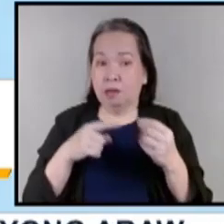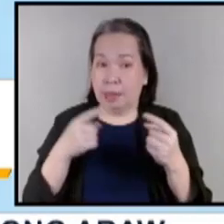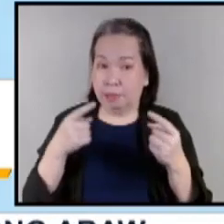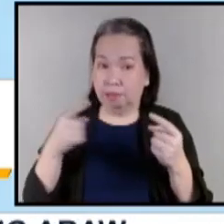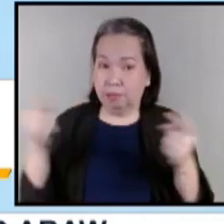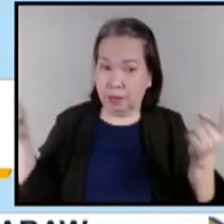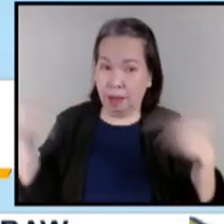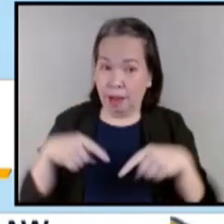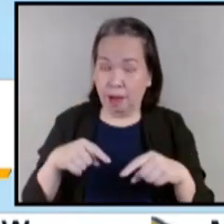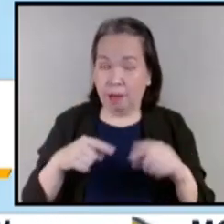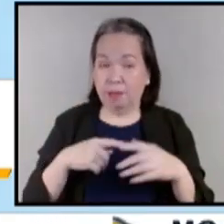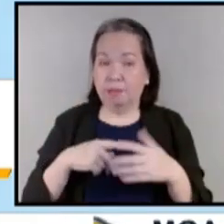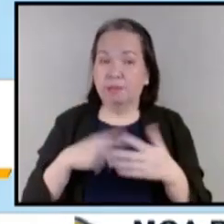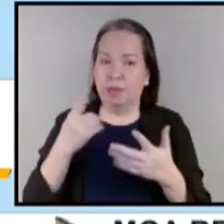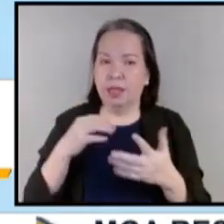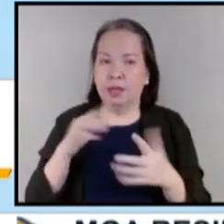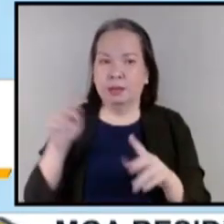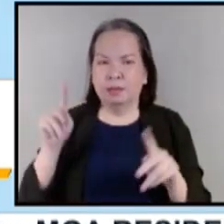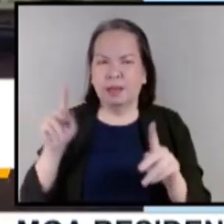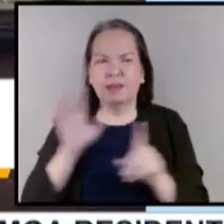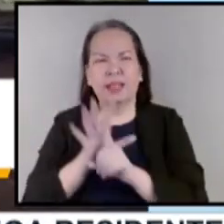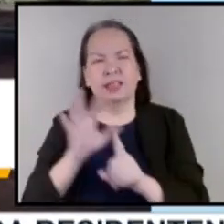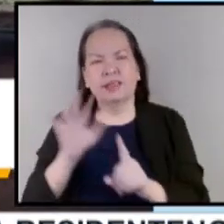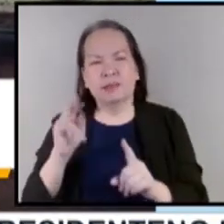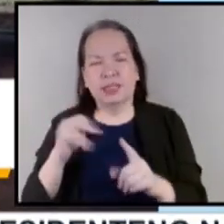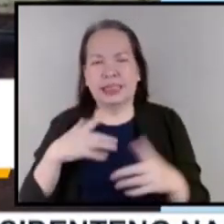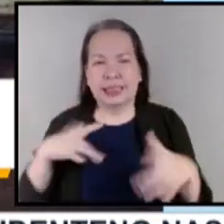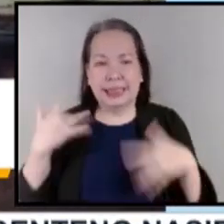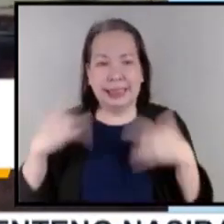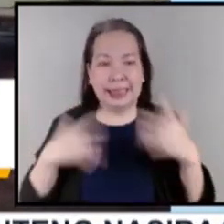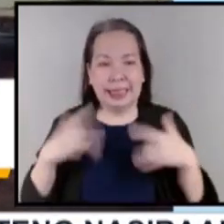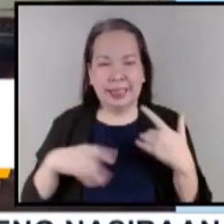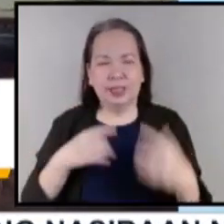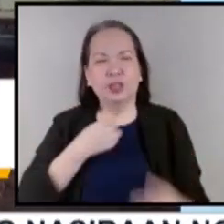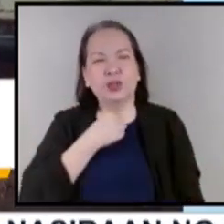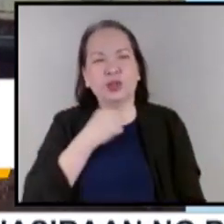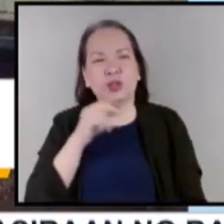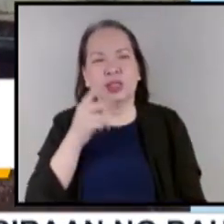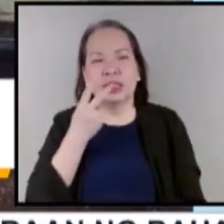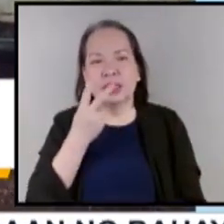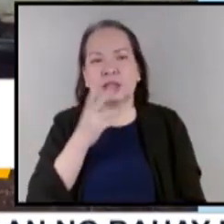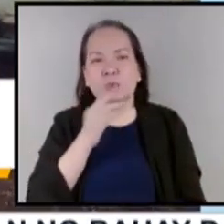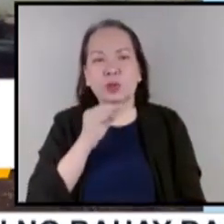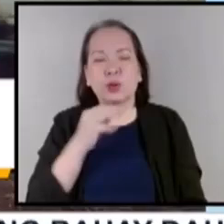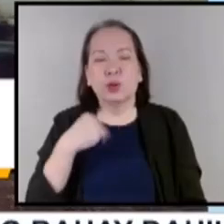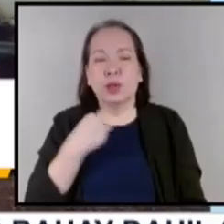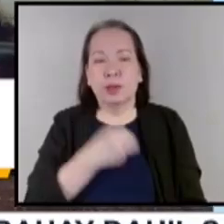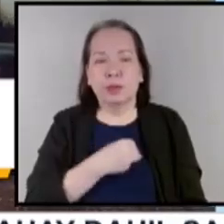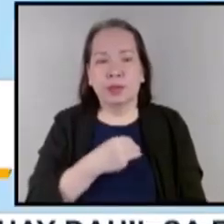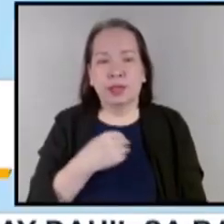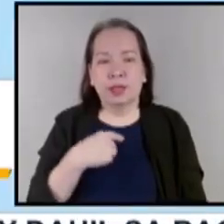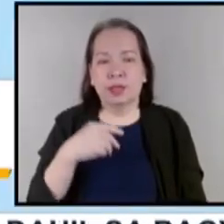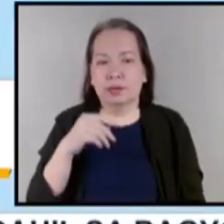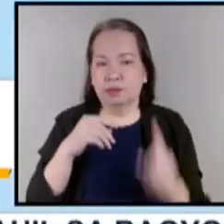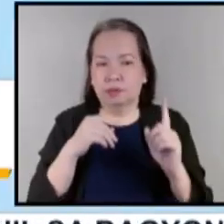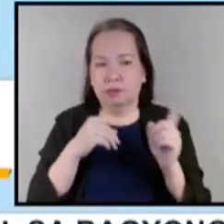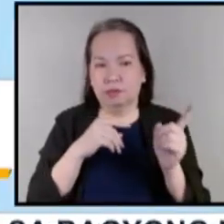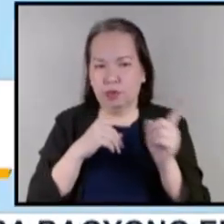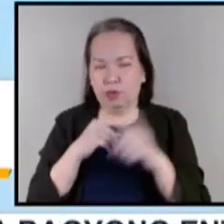sila mag-perform live. Gusto rin nilang makita ang members ng grupo na sina Yuna, Nana,